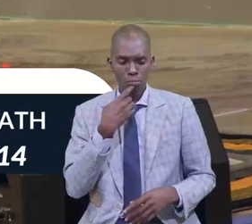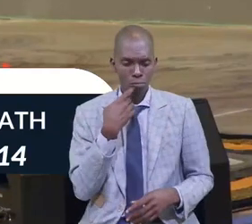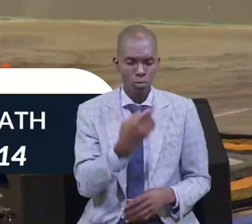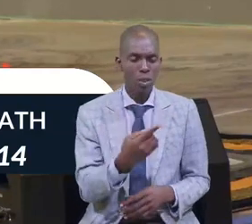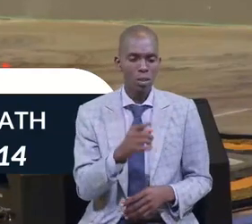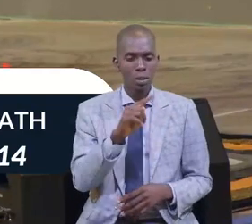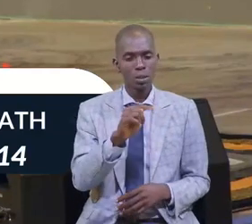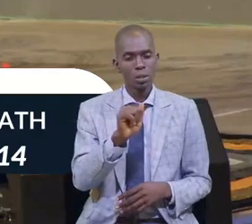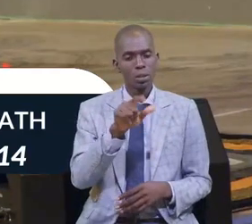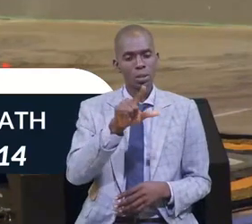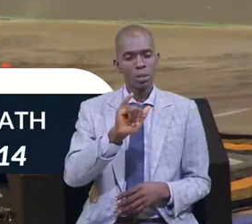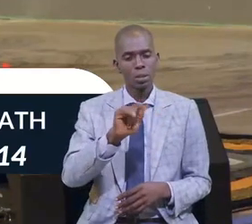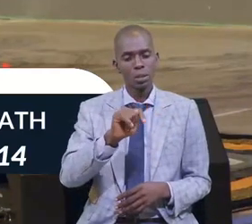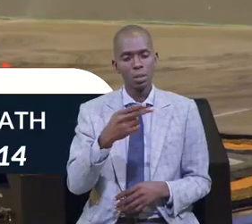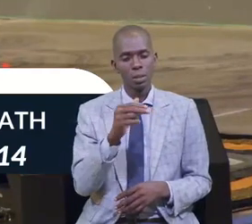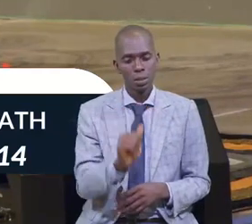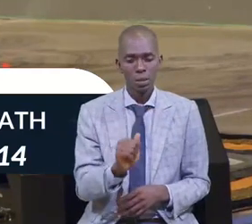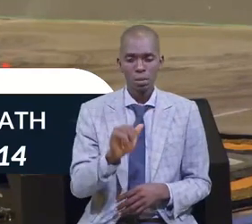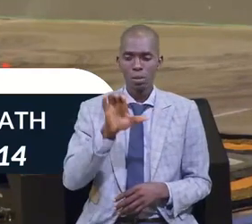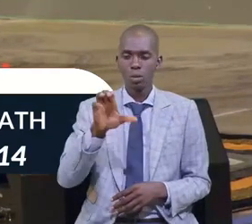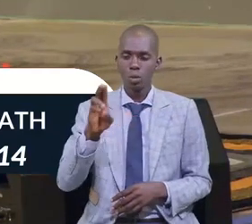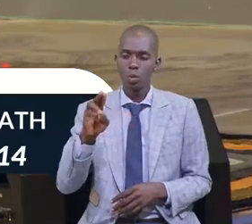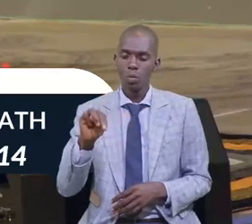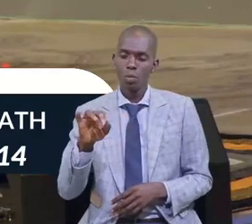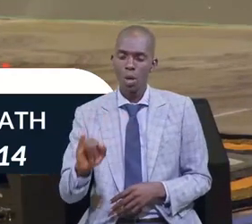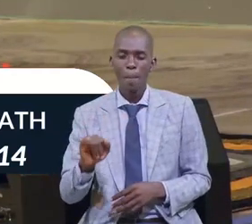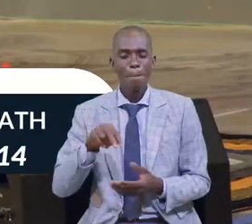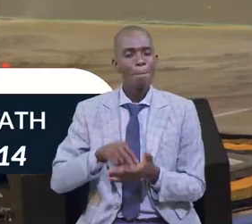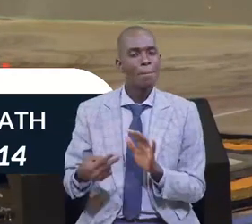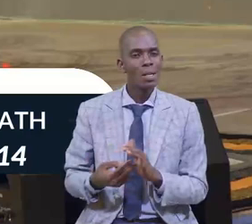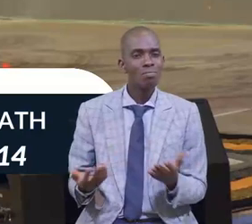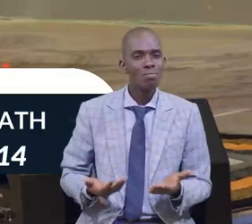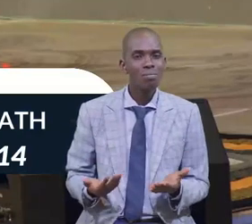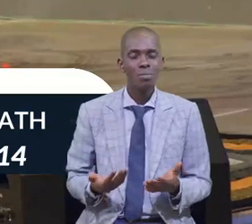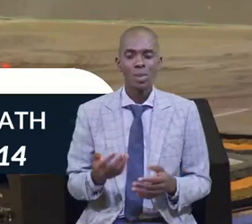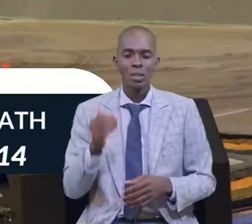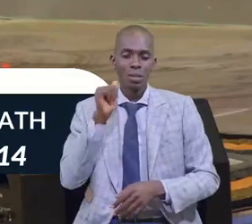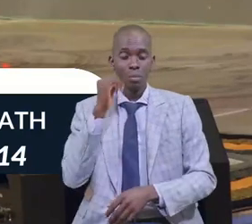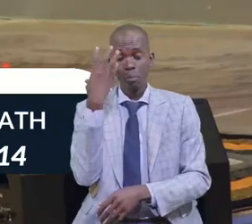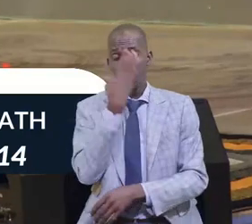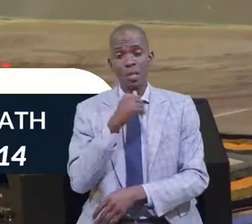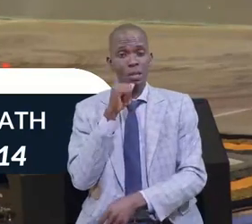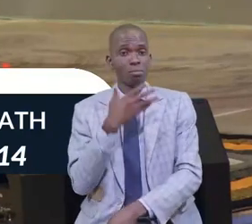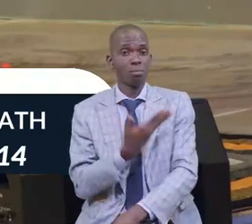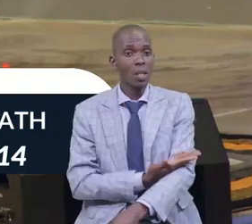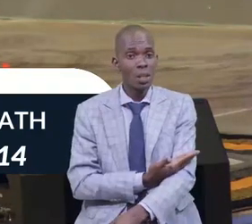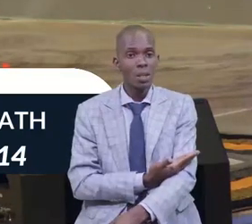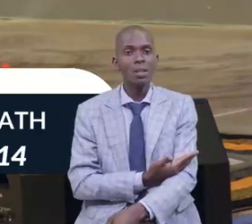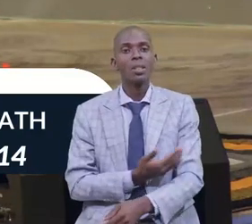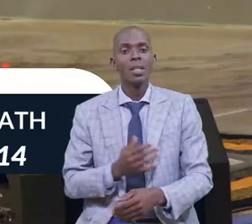« Talita Kumi », ce qui signifie « Jeune fille,